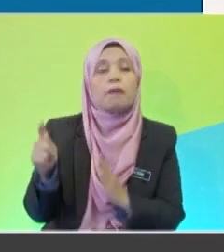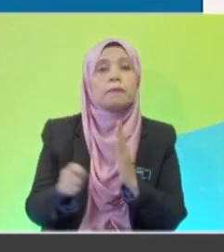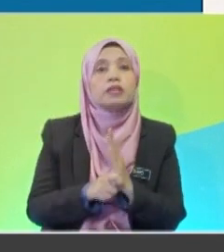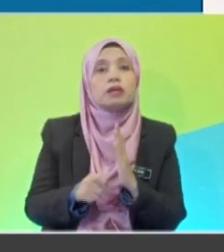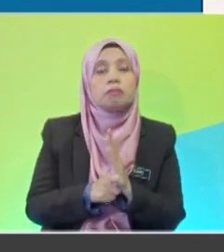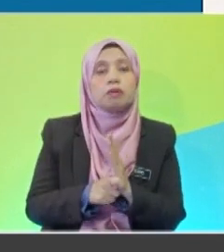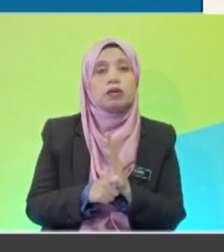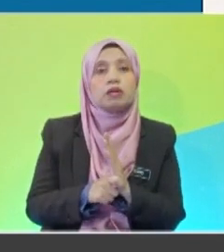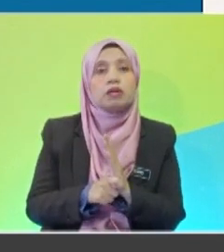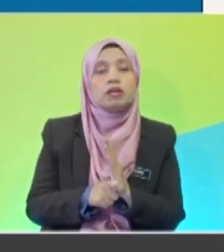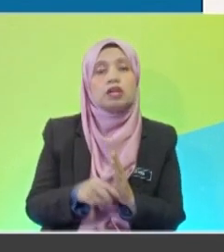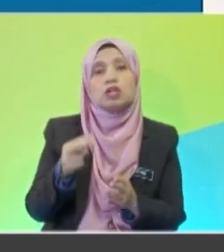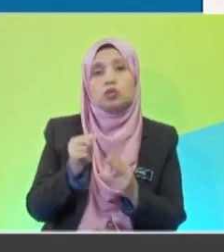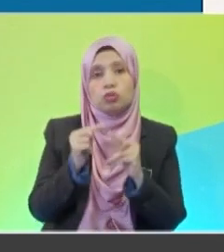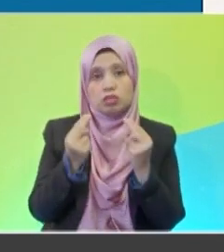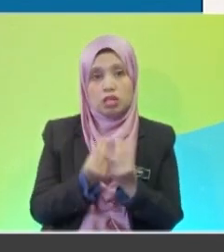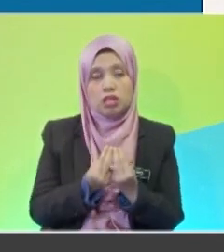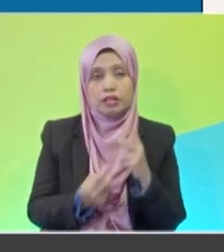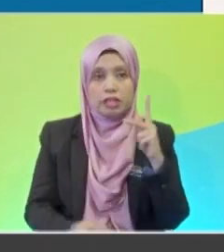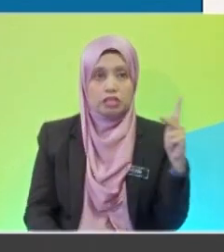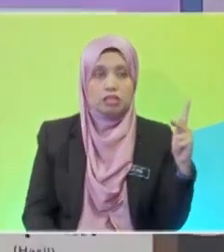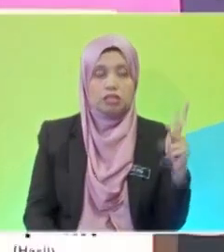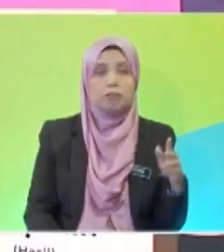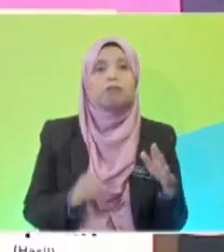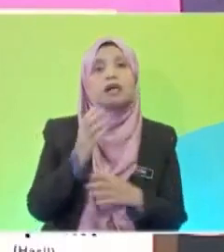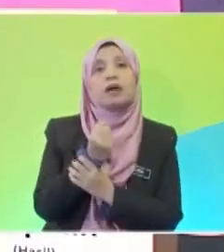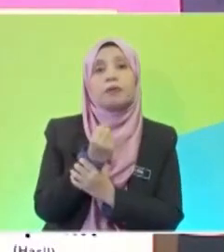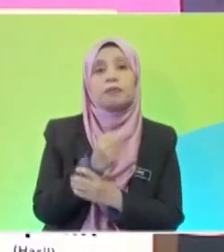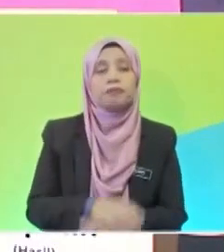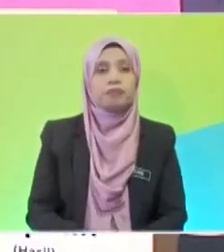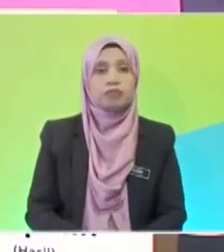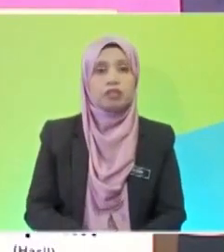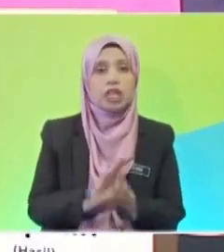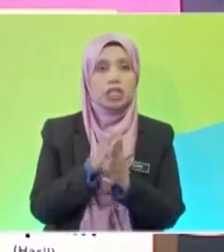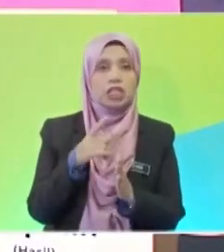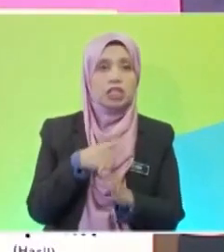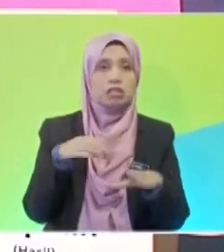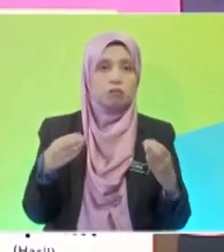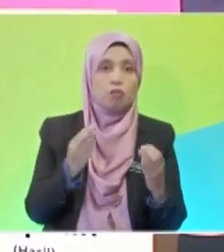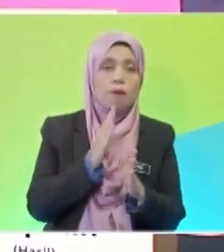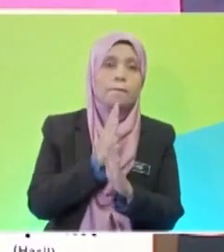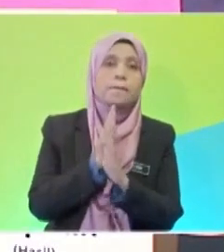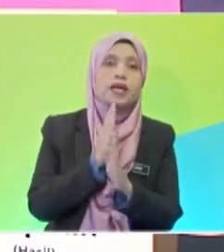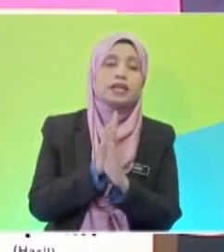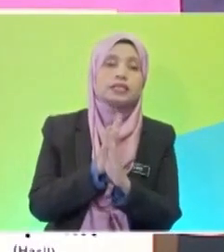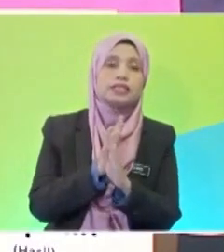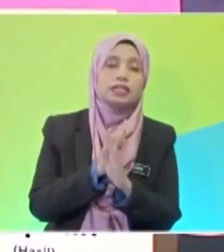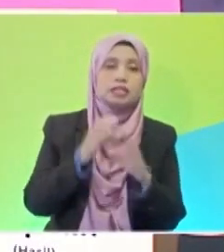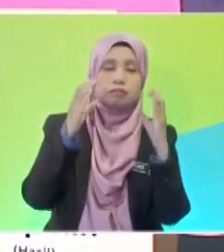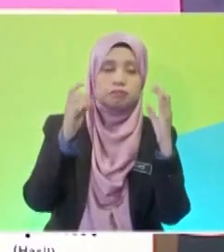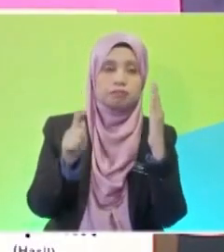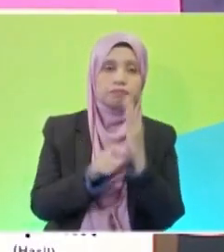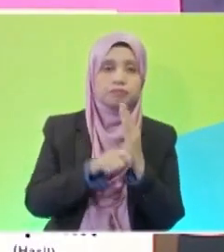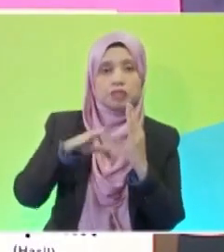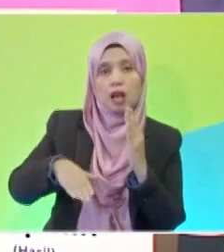menambahkan hutang. Nota kredit akan mengurangkan hutang. Itu kena peganglah. Okey. Jadi kita buat pelarasan di sini. Awak lihat cikgu tambah akaun